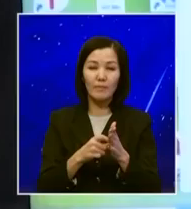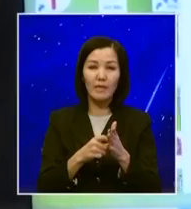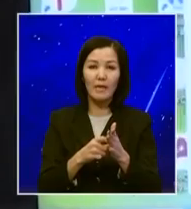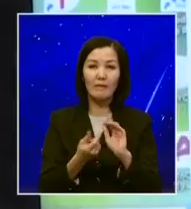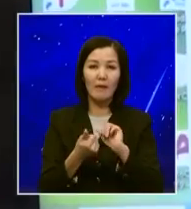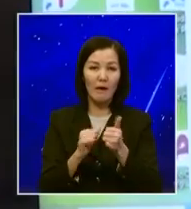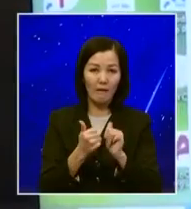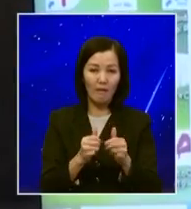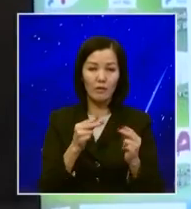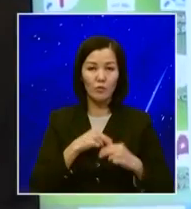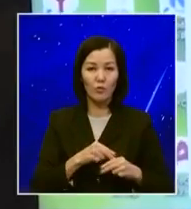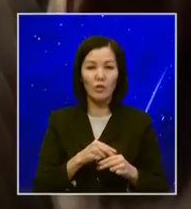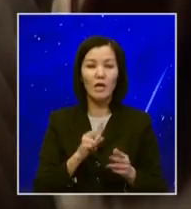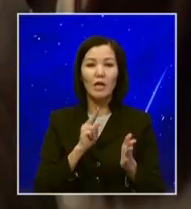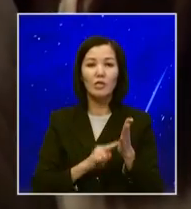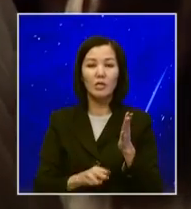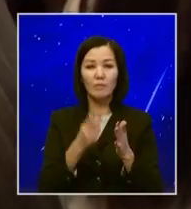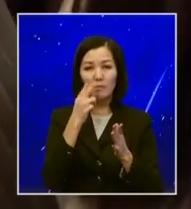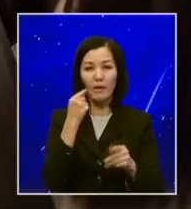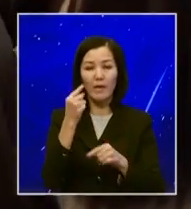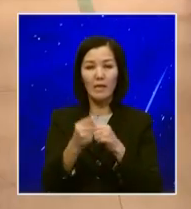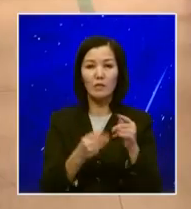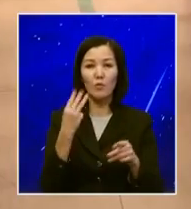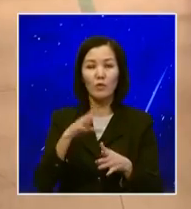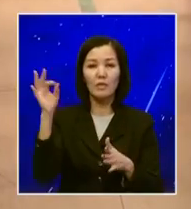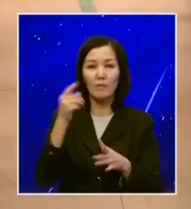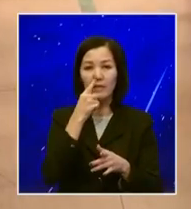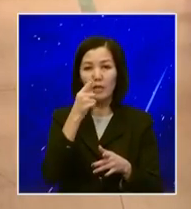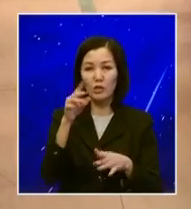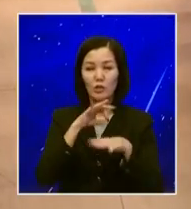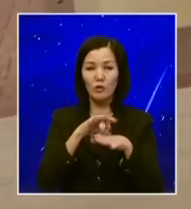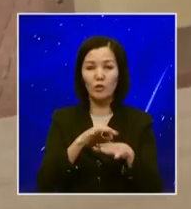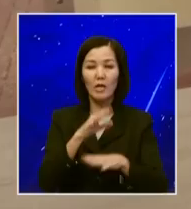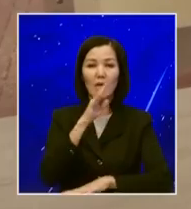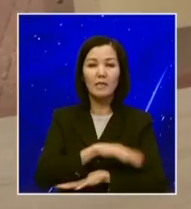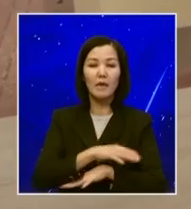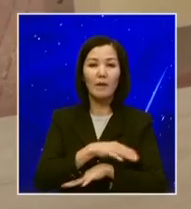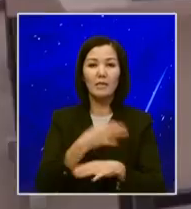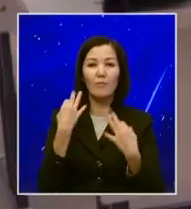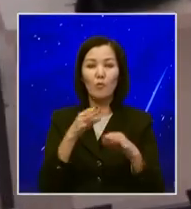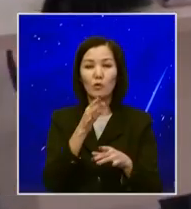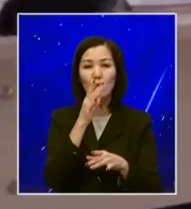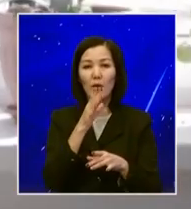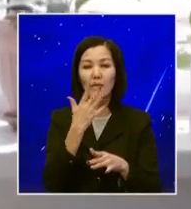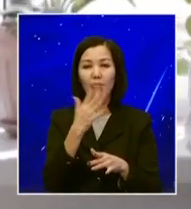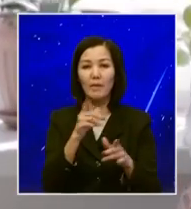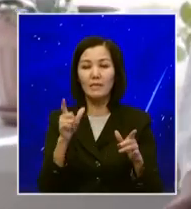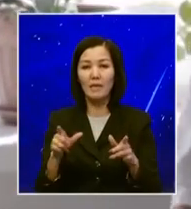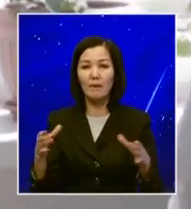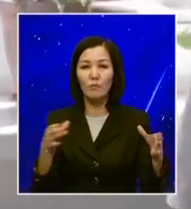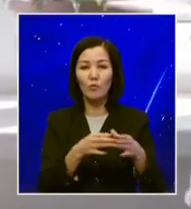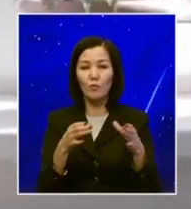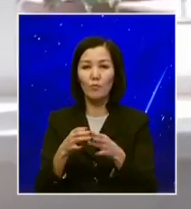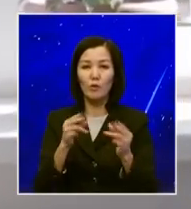пәндердің 70% дәстүрлі, 30% қашықтан жүргізіледі. Бұдан бөлек сабақтан тыс уақыттарда 5 адамнан аспайтын